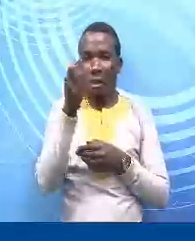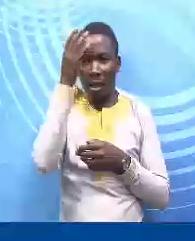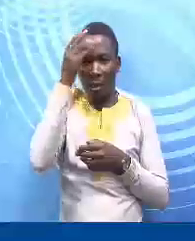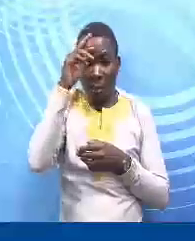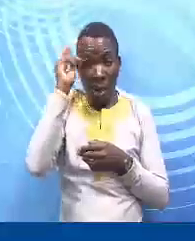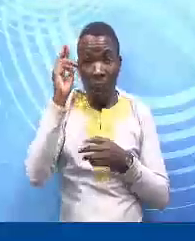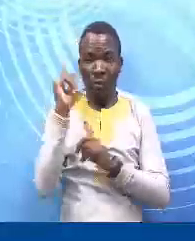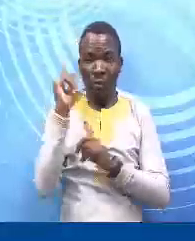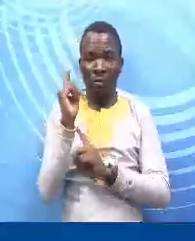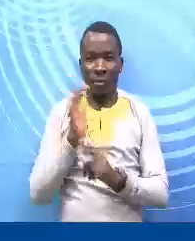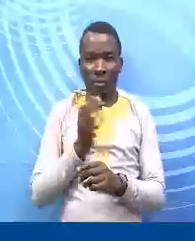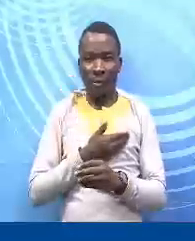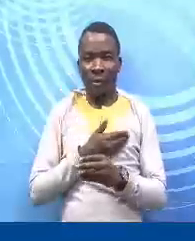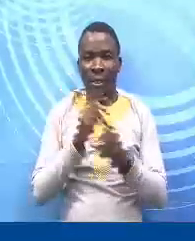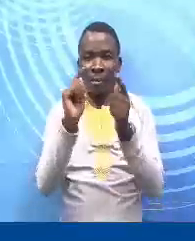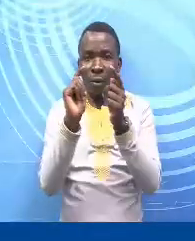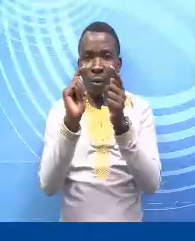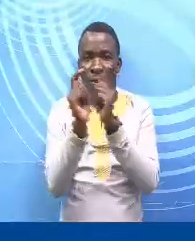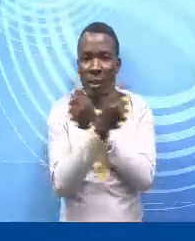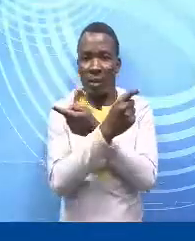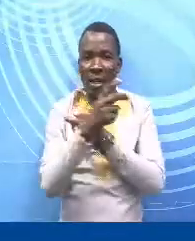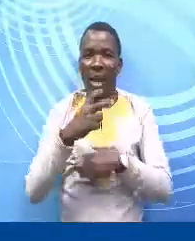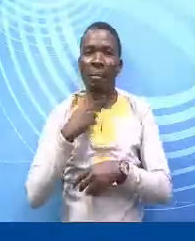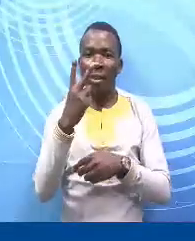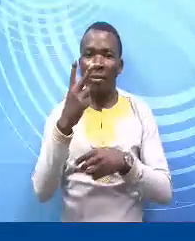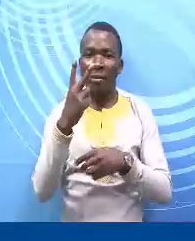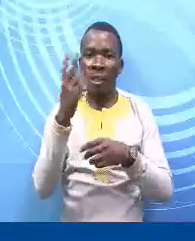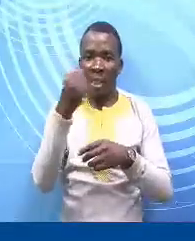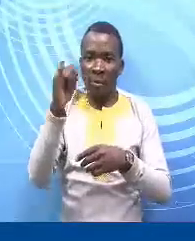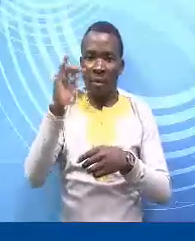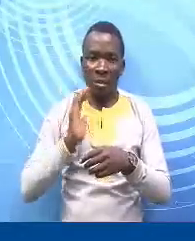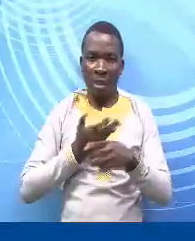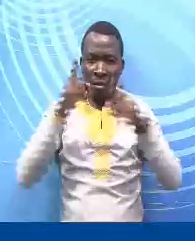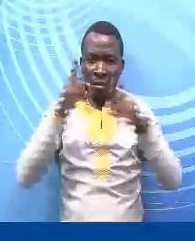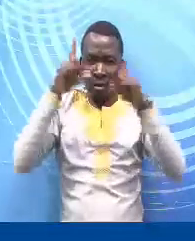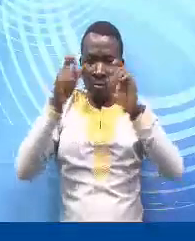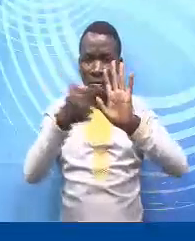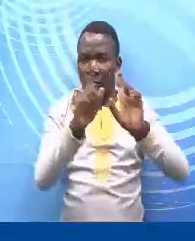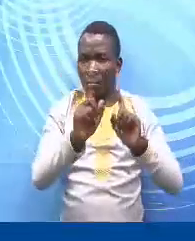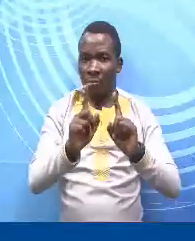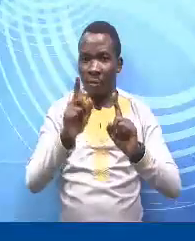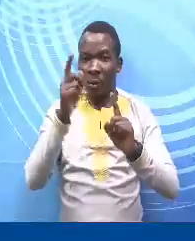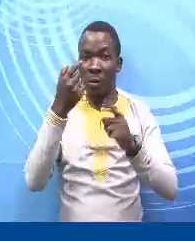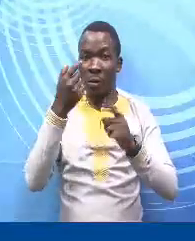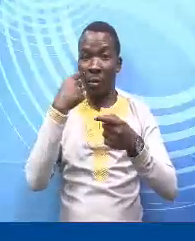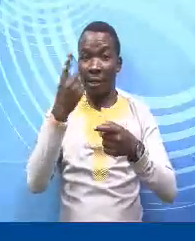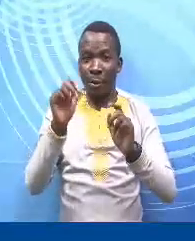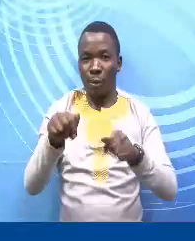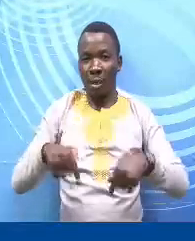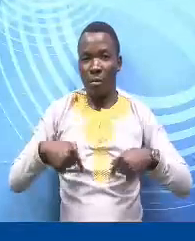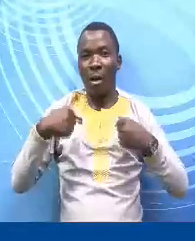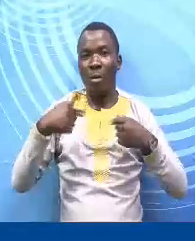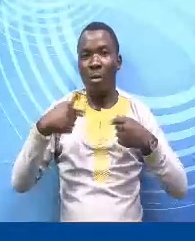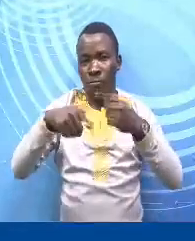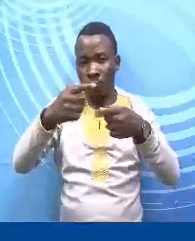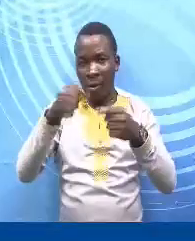z'umutekano wacu ni muduhindurira amajwi ndetse amashusho yacu nimuyagaragaze kugira ngo turebe ko twamara kabiri kuko